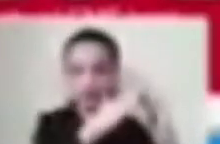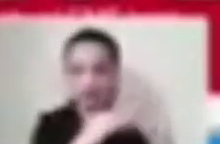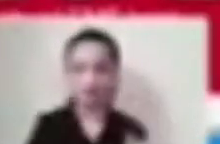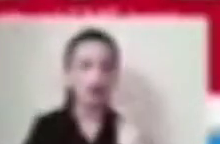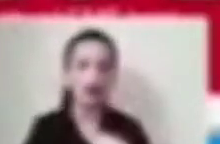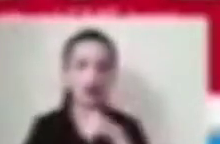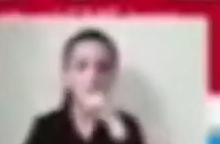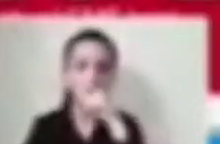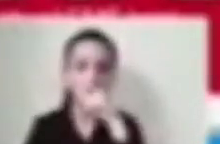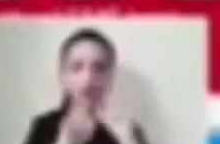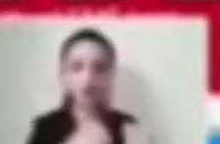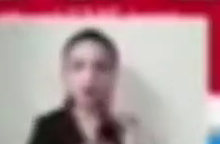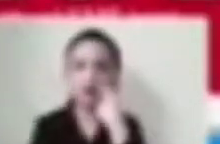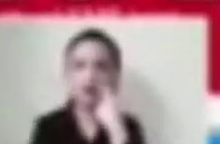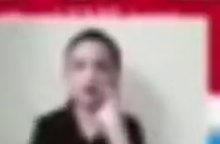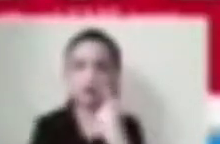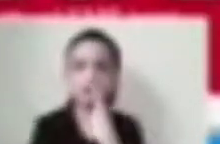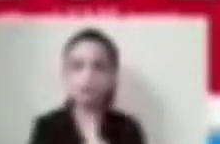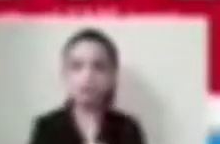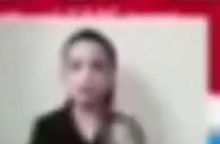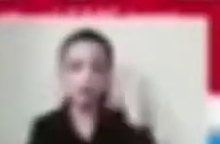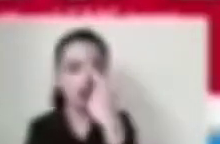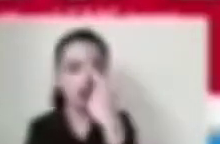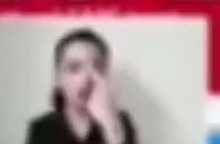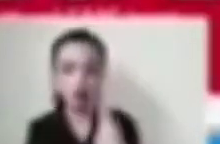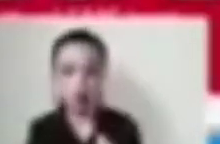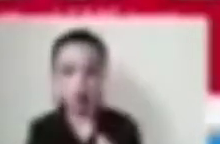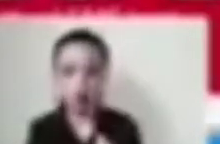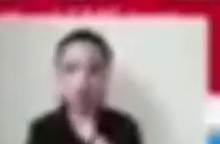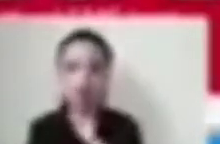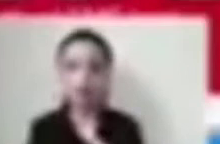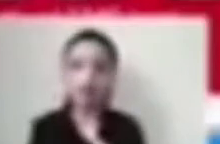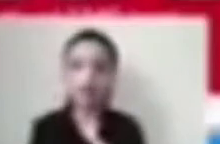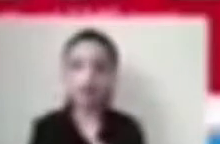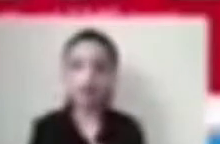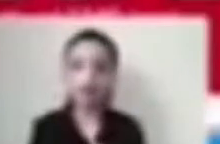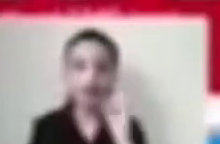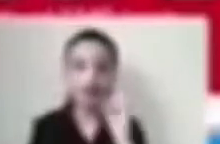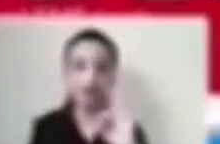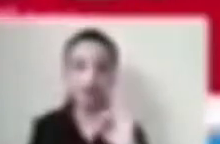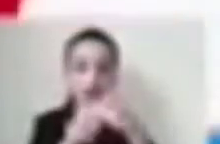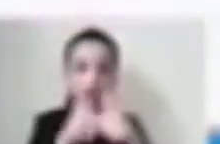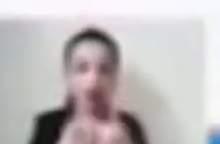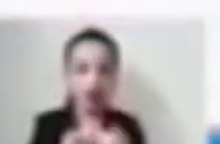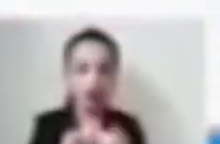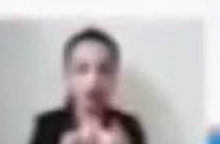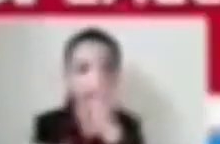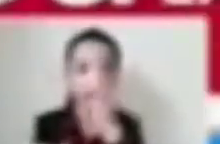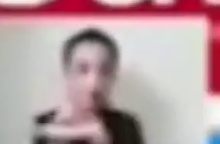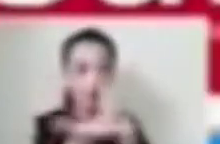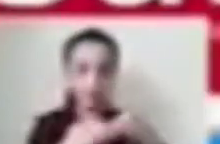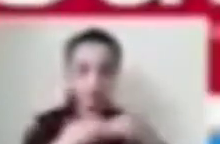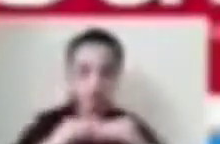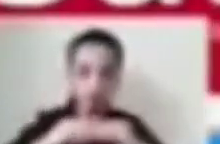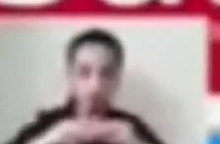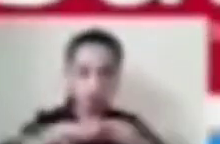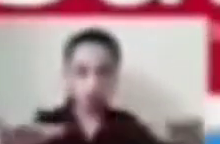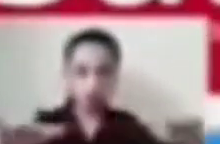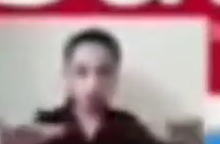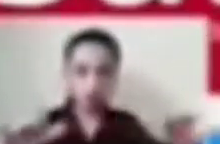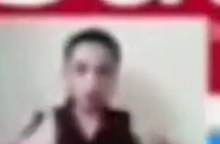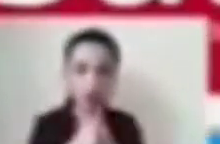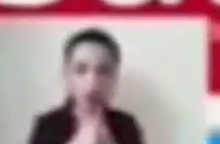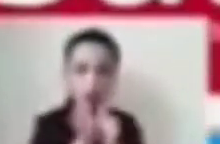ay covered. Although, to be very clear, it is in these 15 cities po na available tayo for